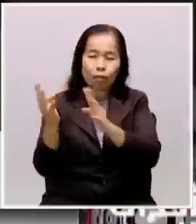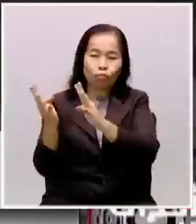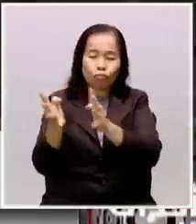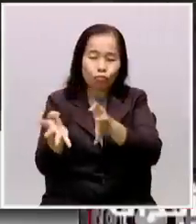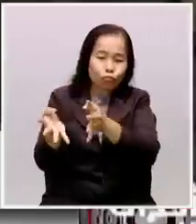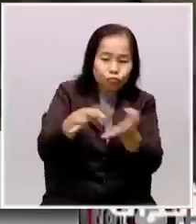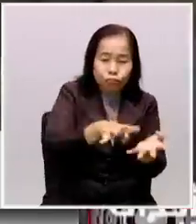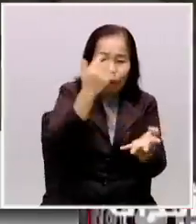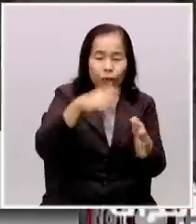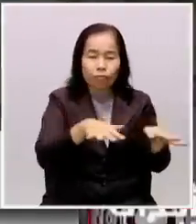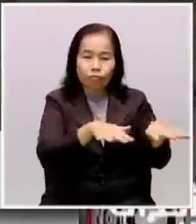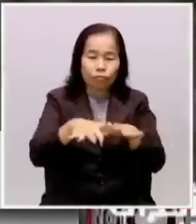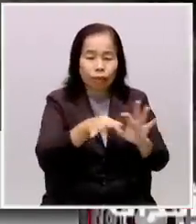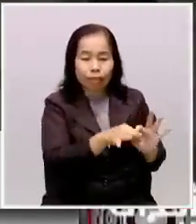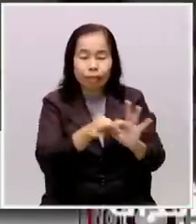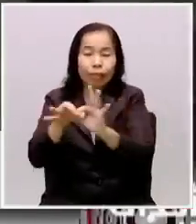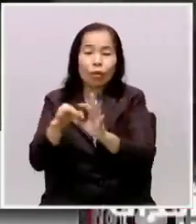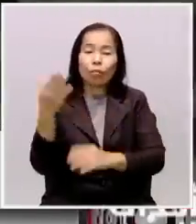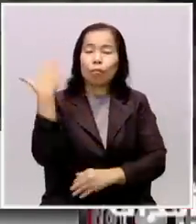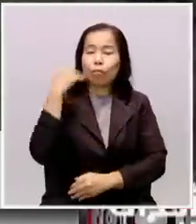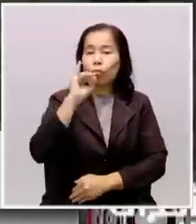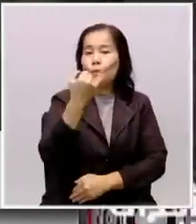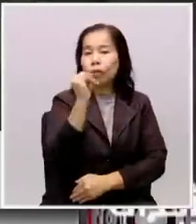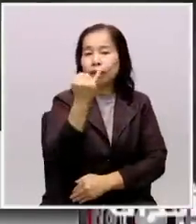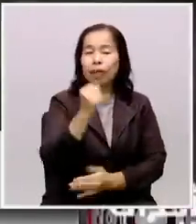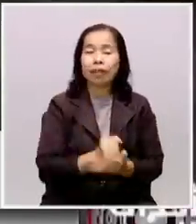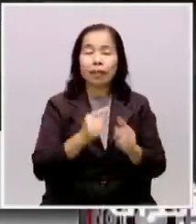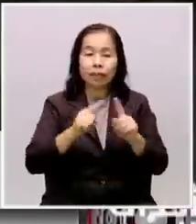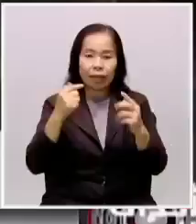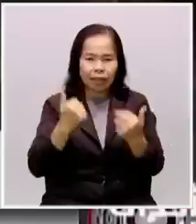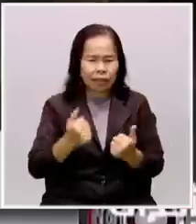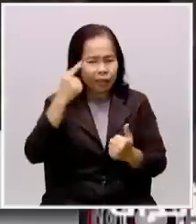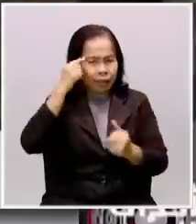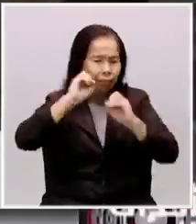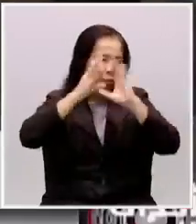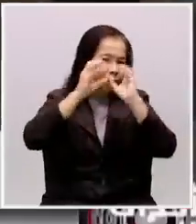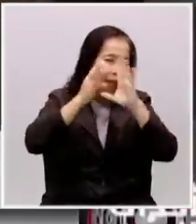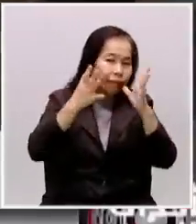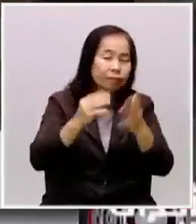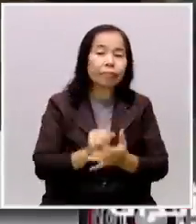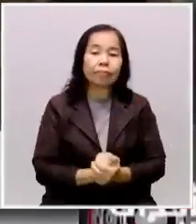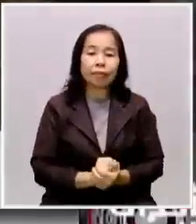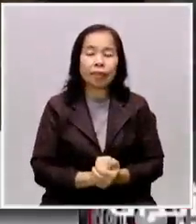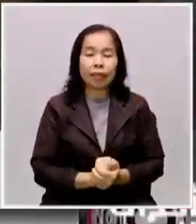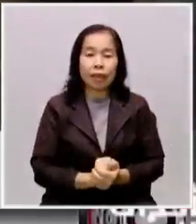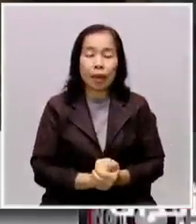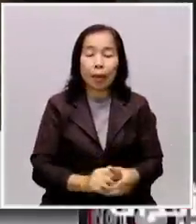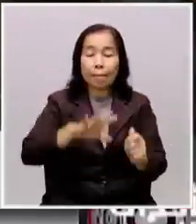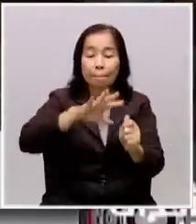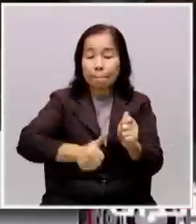ผลกระทบจากแผ่นดินไหวรุนแรงค่ะเมื่อวันจันทร์ที่ผ่านมาแต่ยังไม่มีการยืนยันที่ชัดเจนนะคะสำหรับเมือง